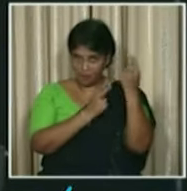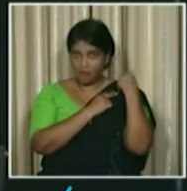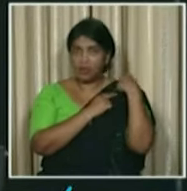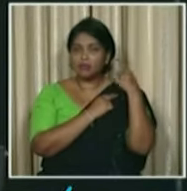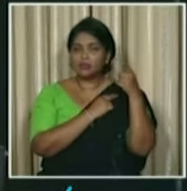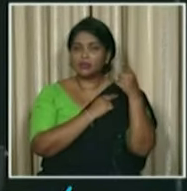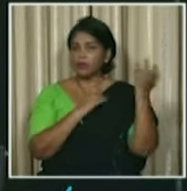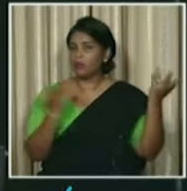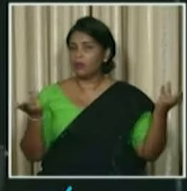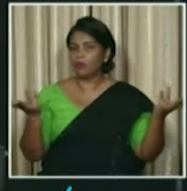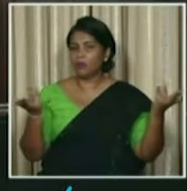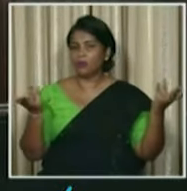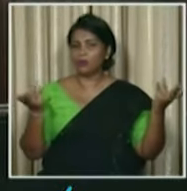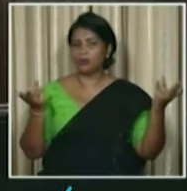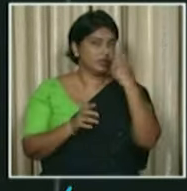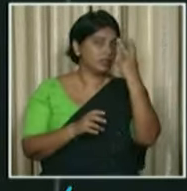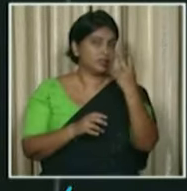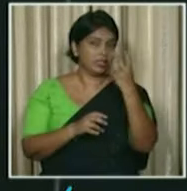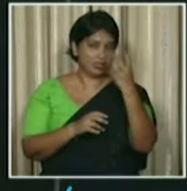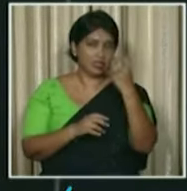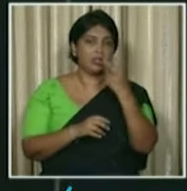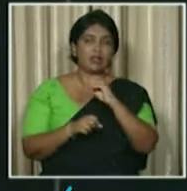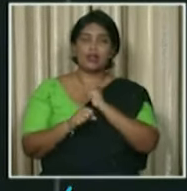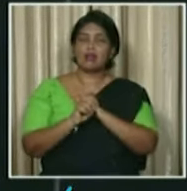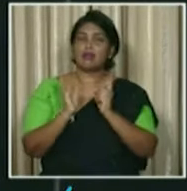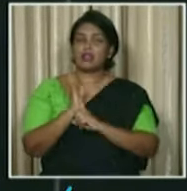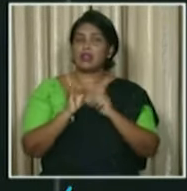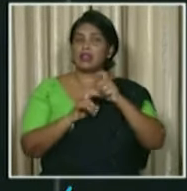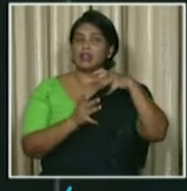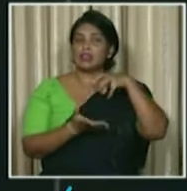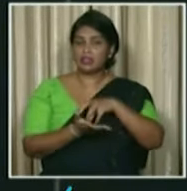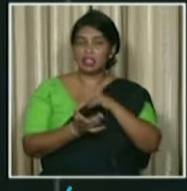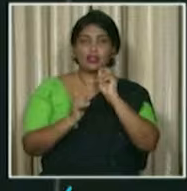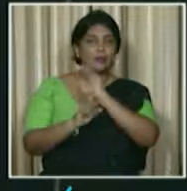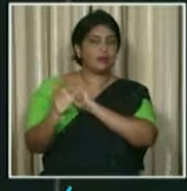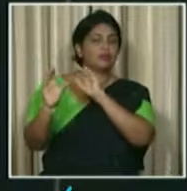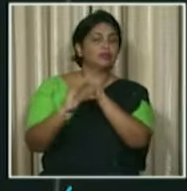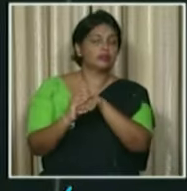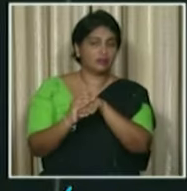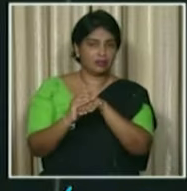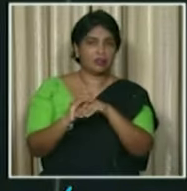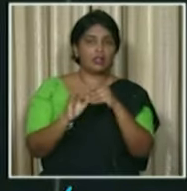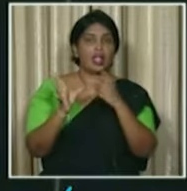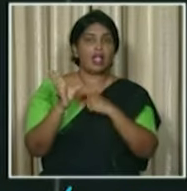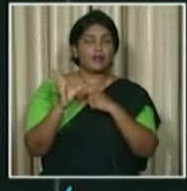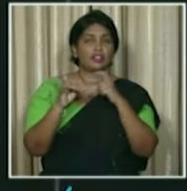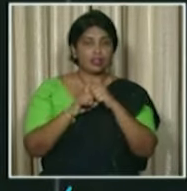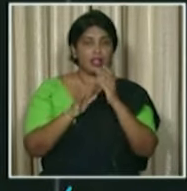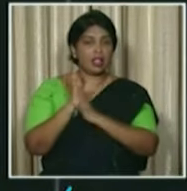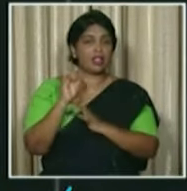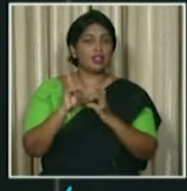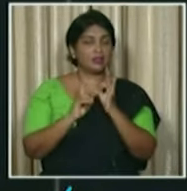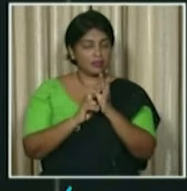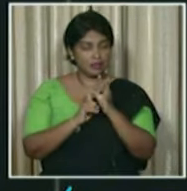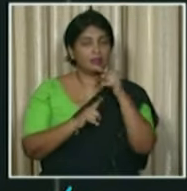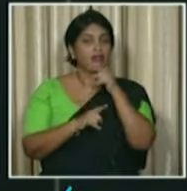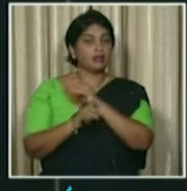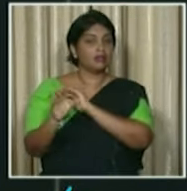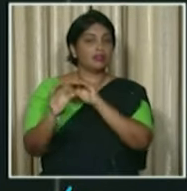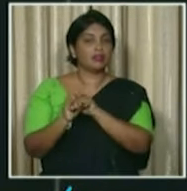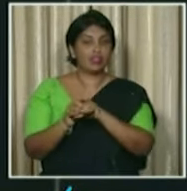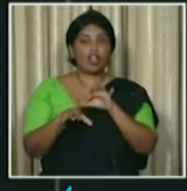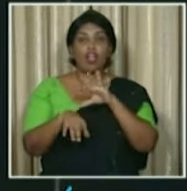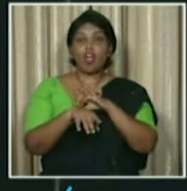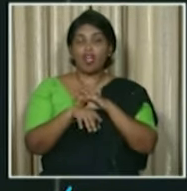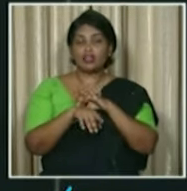ඕන නේ බොමිස්. ගරු සජිත් මේ වගේ ගාල්ල දිස්ත්‍රික්කෙන් මෙතුමා පාර්ලිමේන්තුවට එන්නේ අමරසිරි දොඩංගොඩ ඇමතිතුමාත් මෙතුමා එනකොට අර